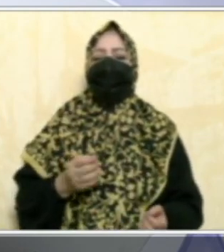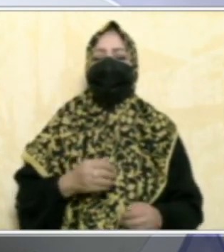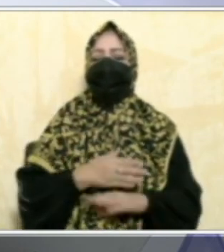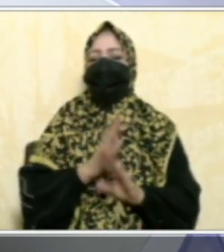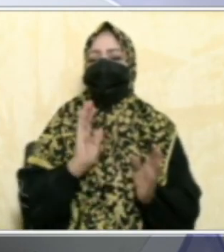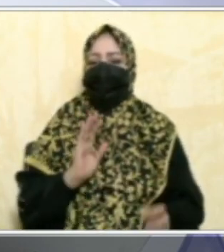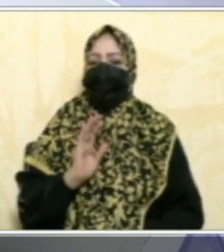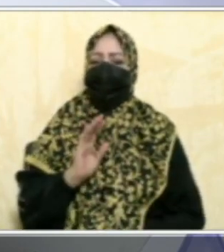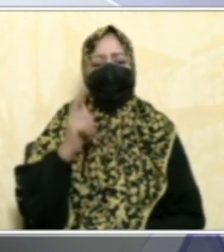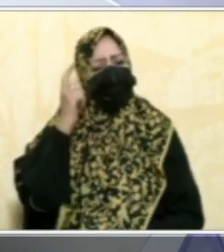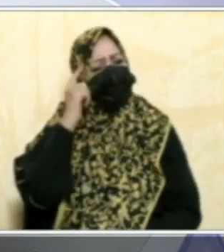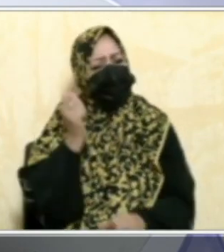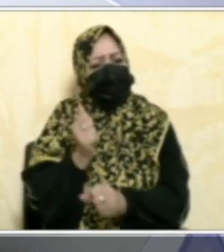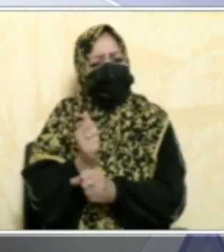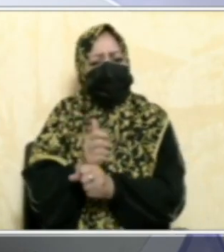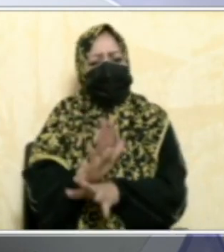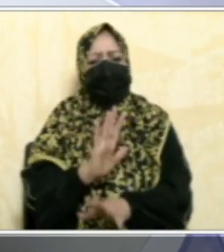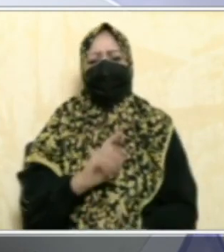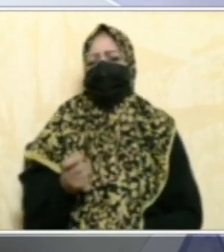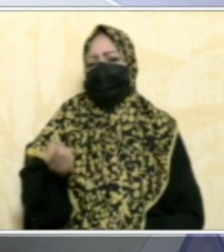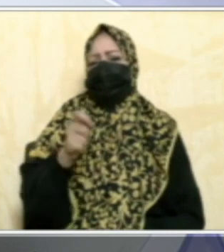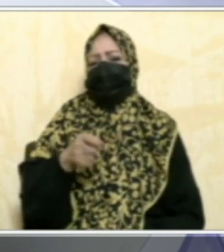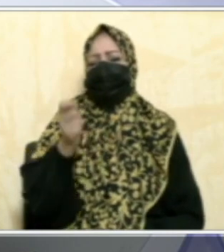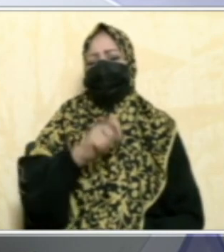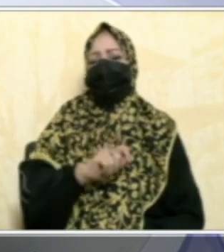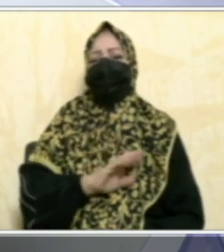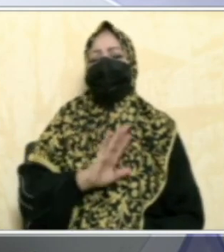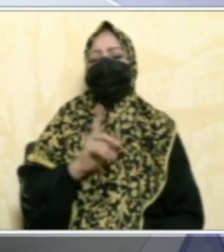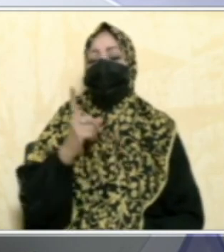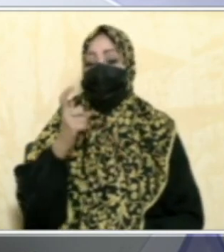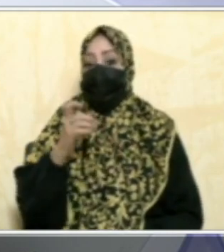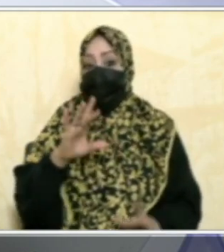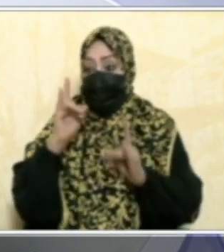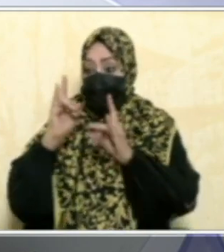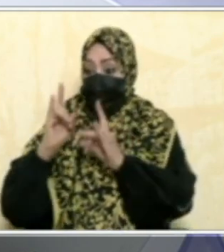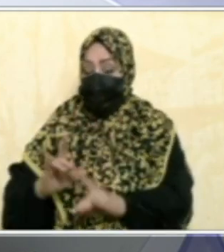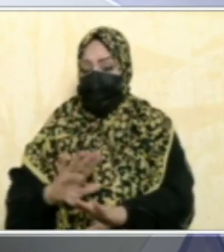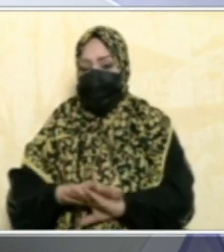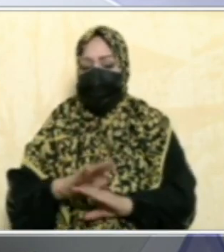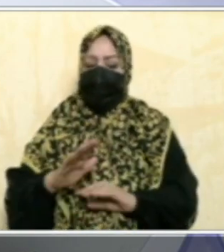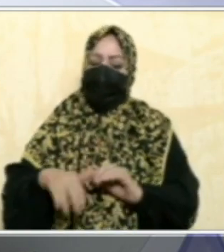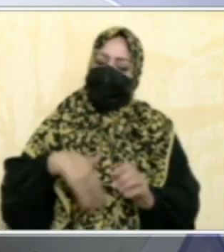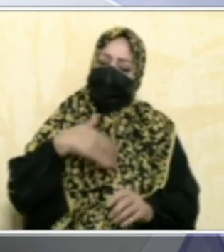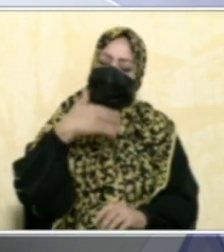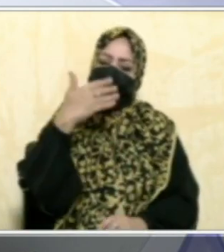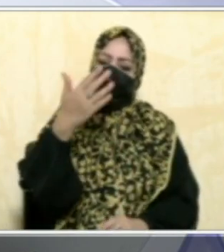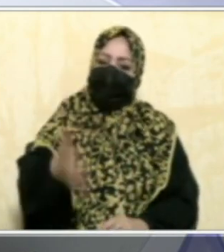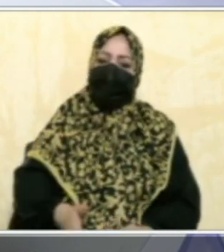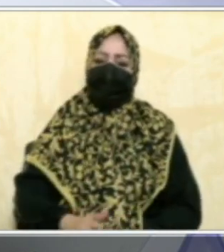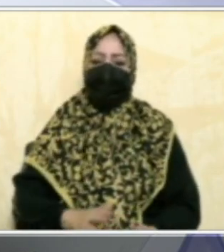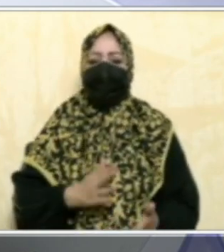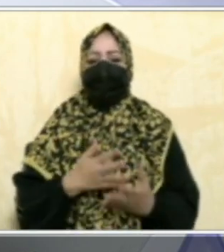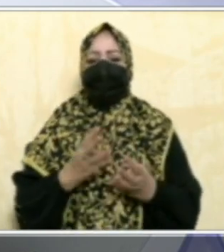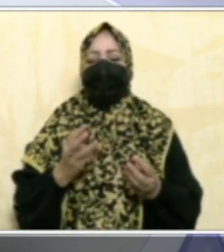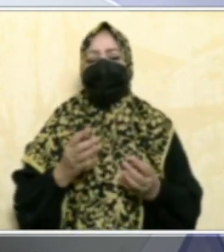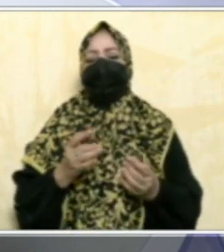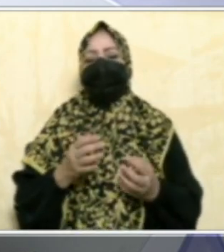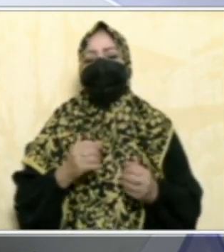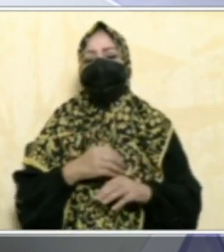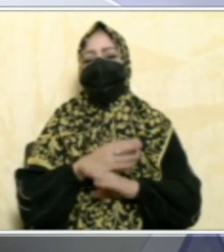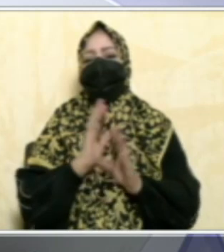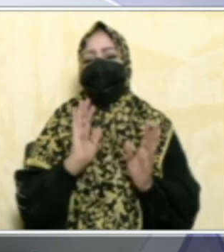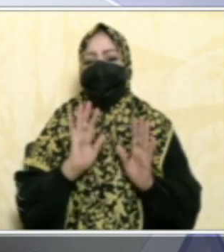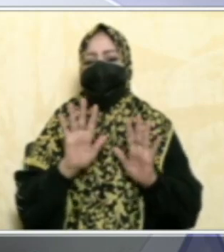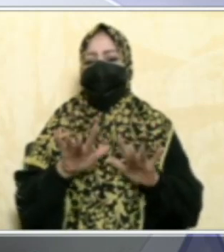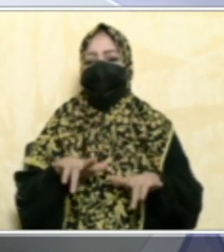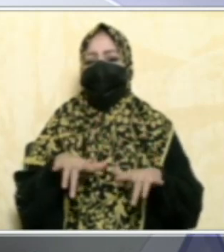بعد أن ينهي هذا العدد، يعني يدير 100 ويدير بقية الأذكار، ثم يستغفر الله عز وجل بعدد مطلق إلى